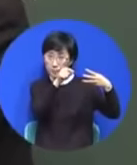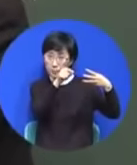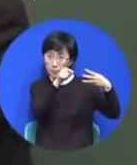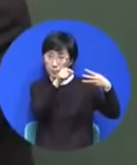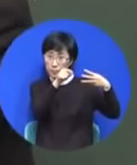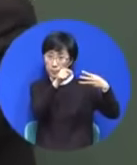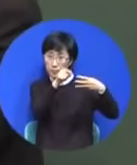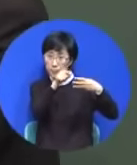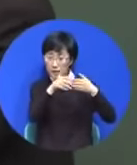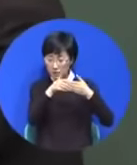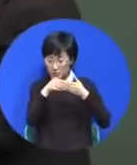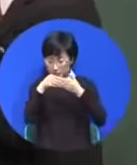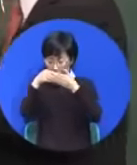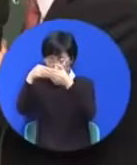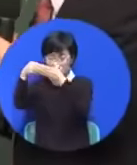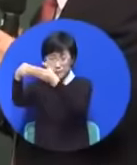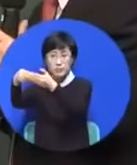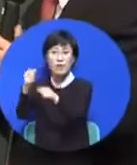해서